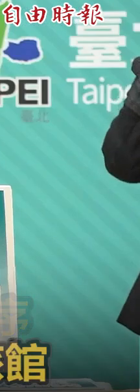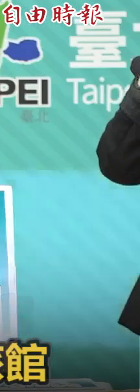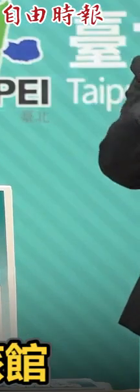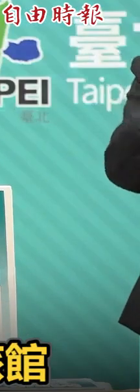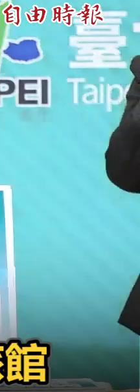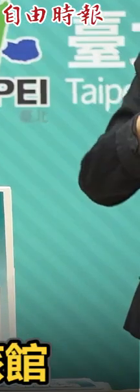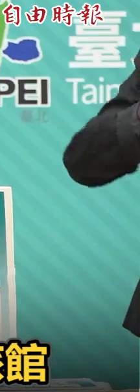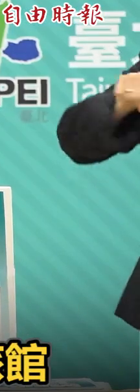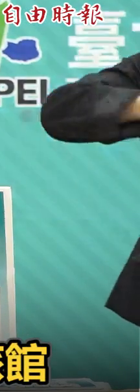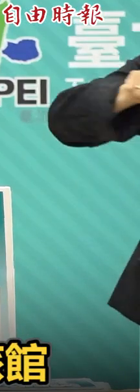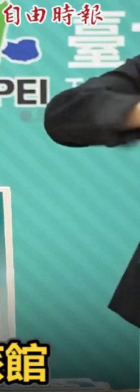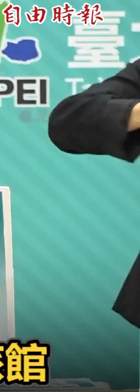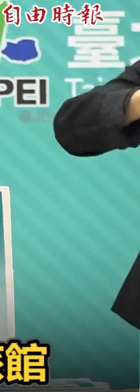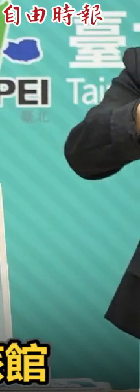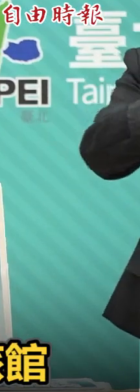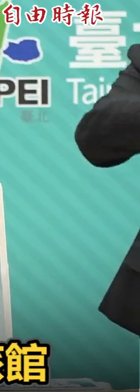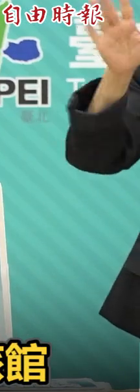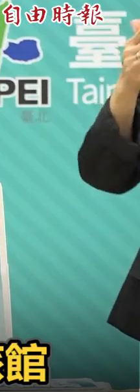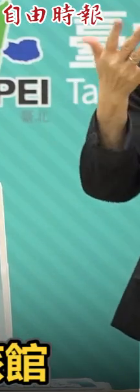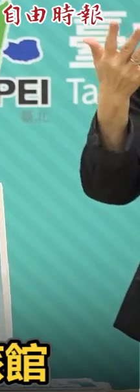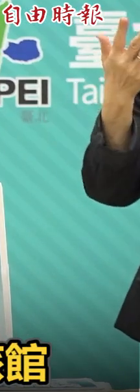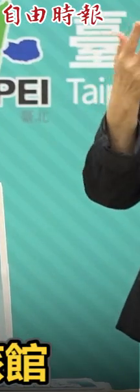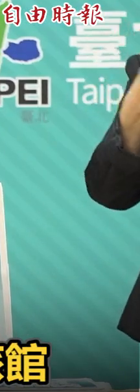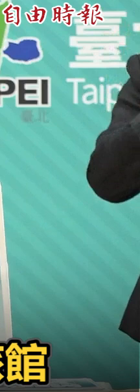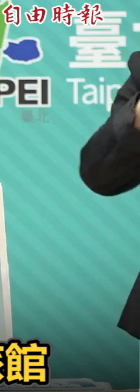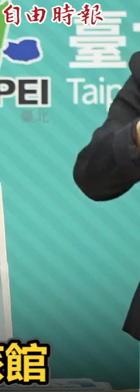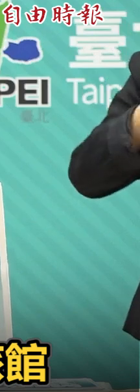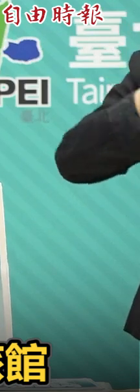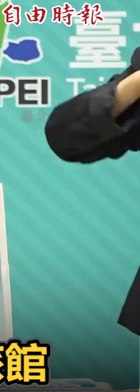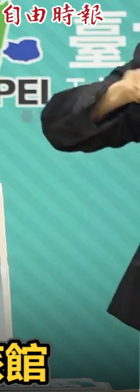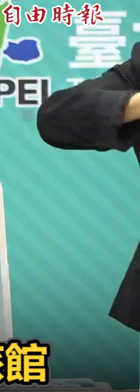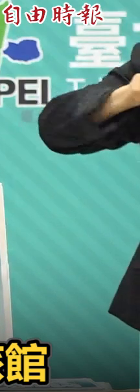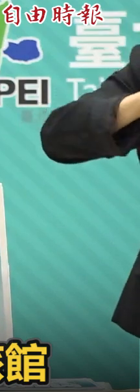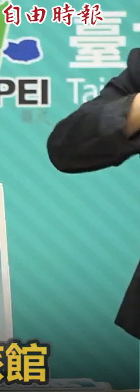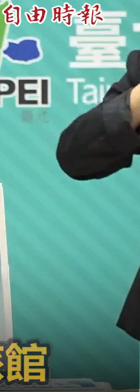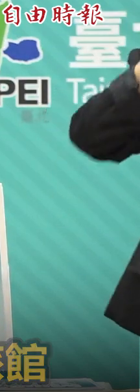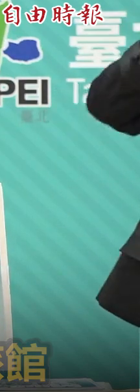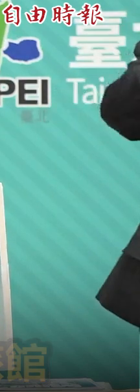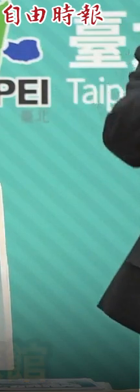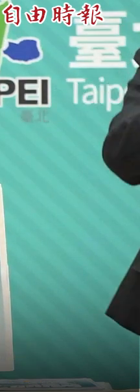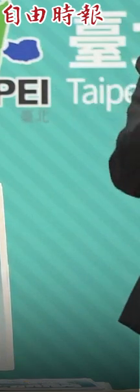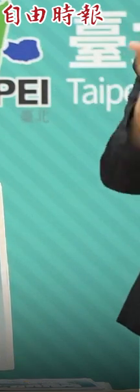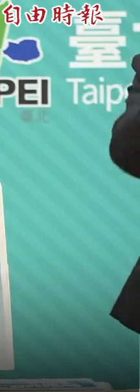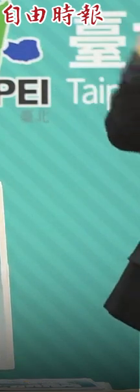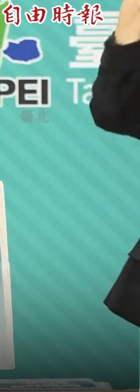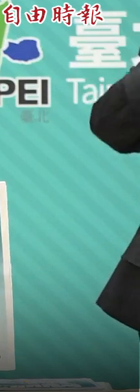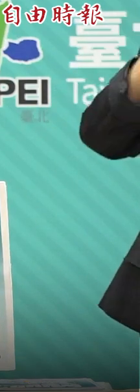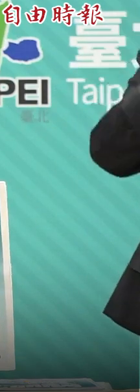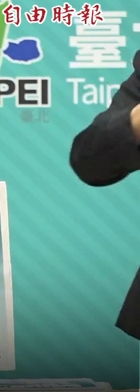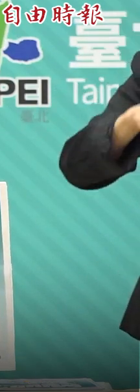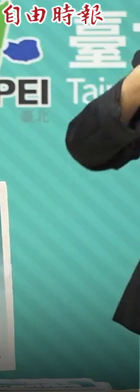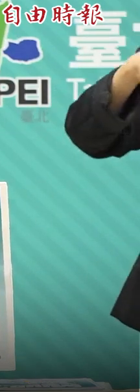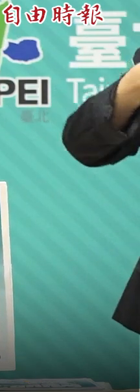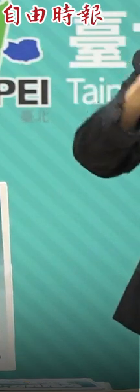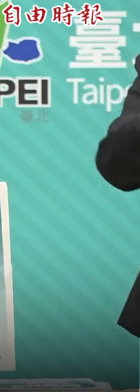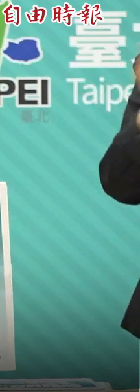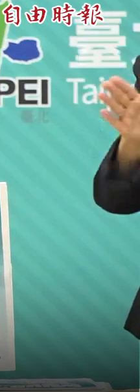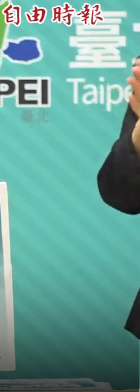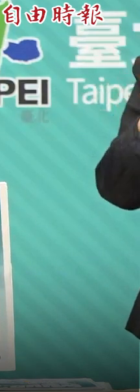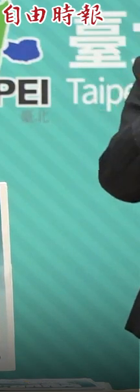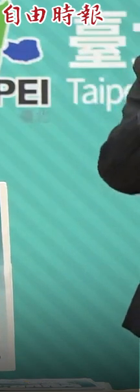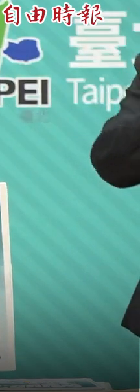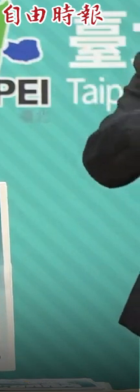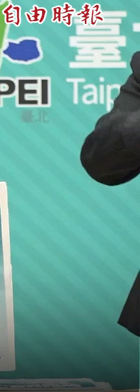先想好先后顺序的，还是按照我的预定计划，你知道吗？机场、防疫旅馆跟医院哦的量能，还是